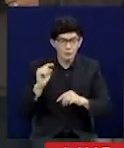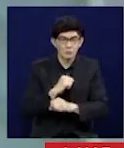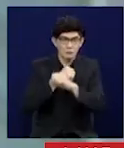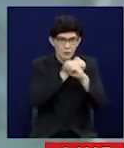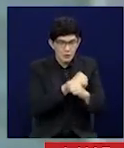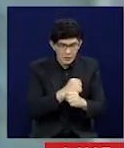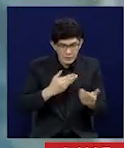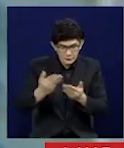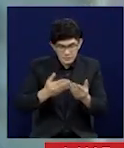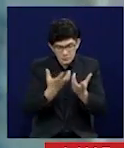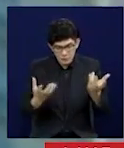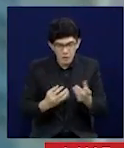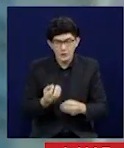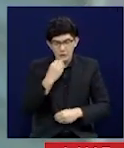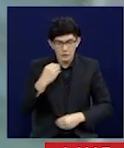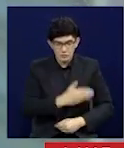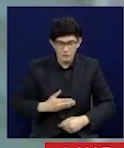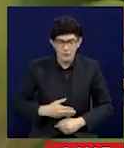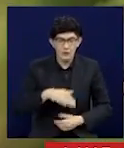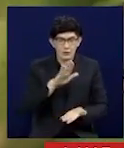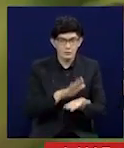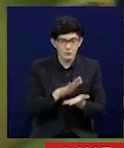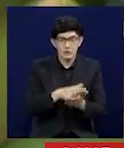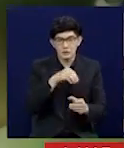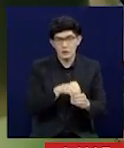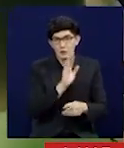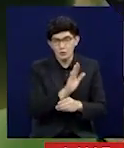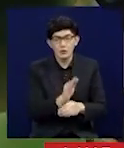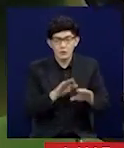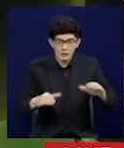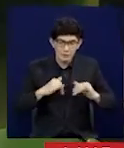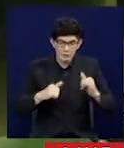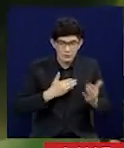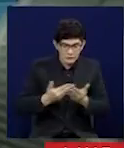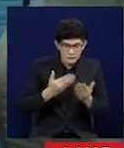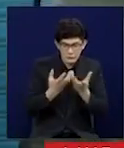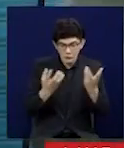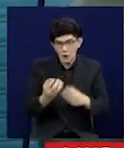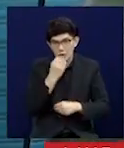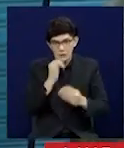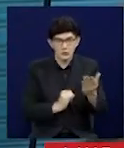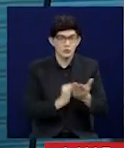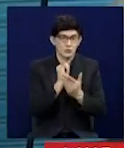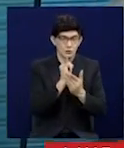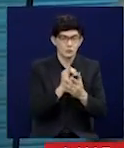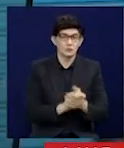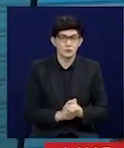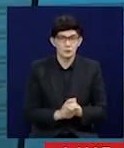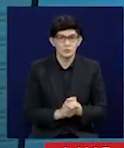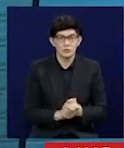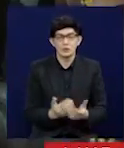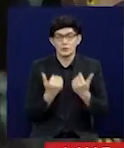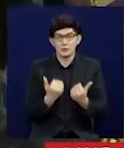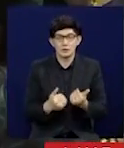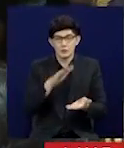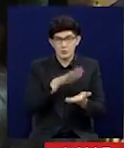ภคผลิตภัณฑ์สุขภาพในโรงเรียนปลูกฝังให้เด็กและเยาวชนมีพฤติกรรมการบริโภคผลิตภัณฑ์สุขภาพที่ถูกต้องเหมาะสมซึ่งปัจจุบันมี